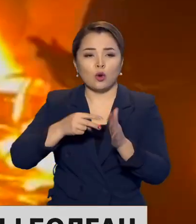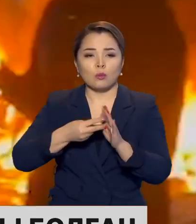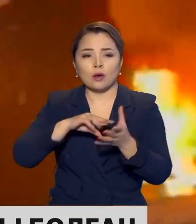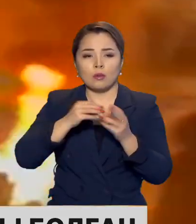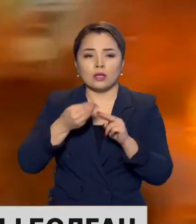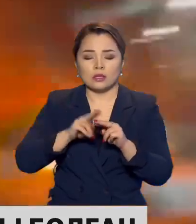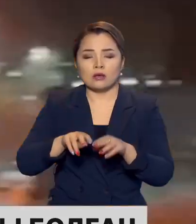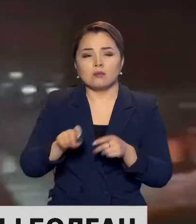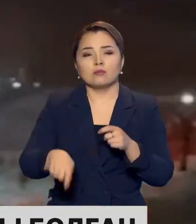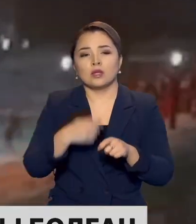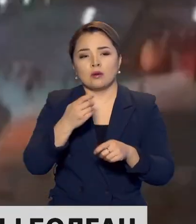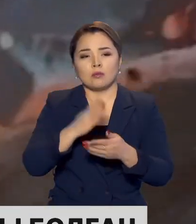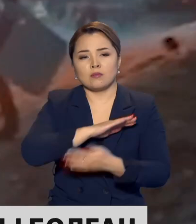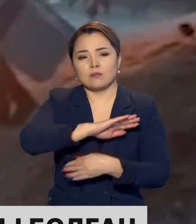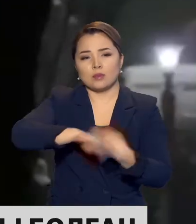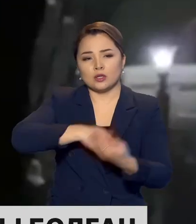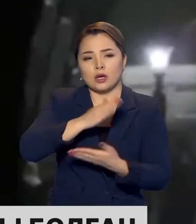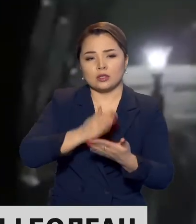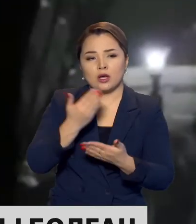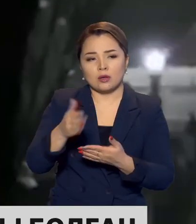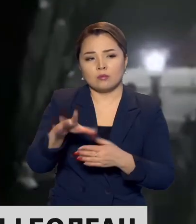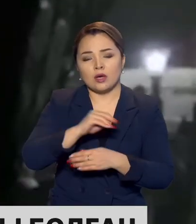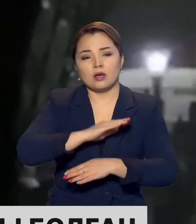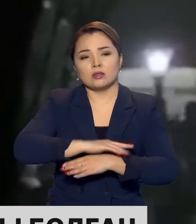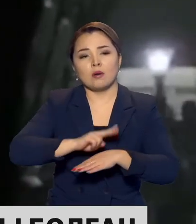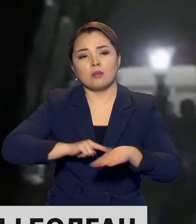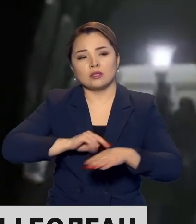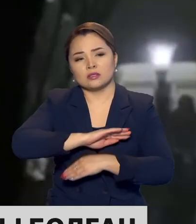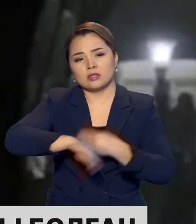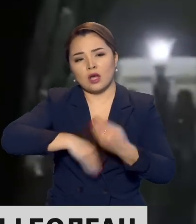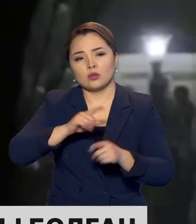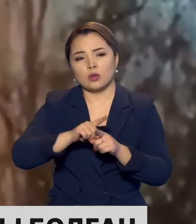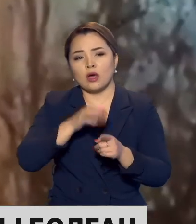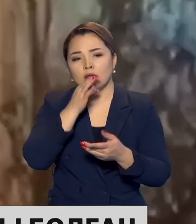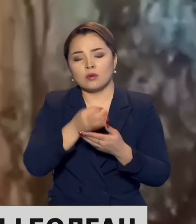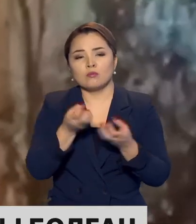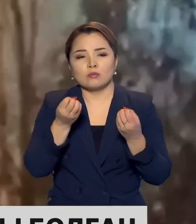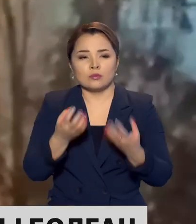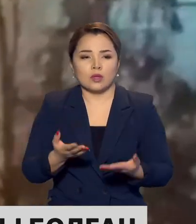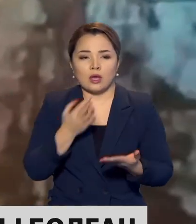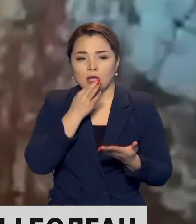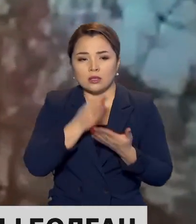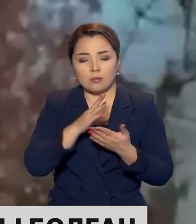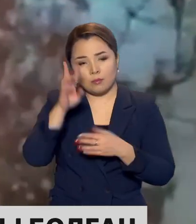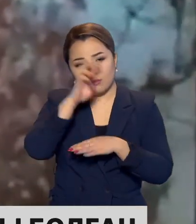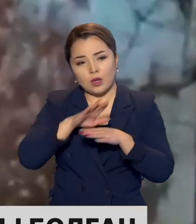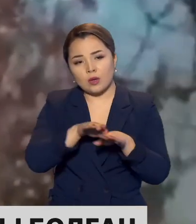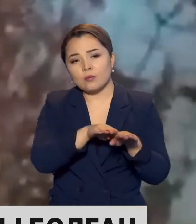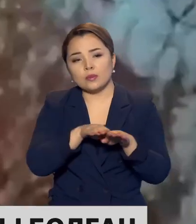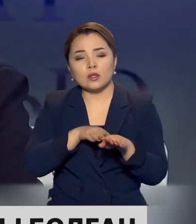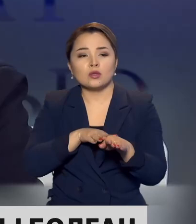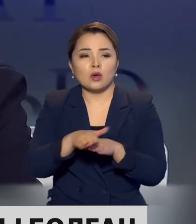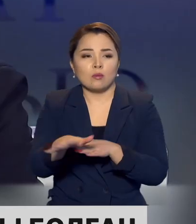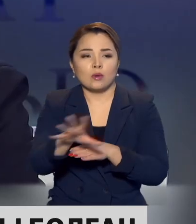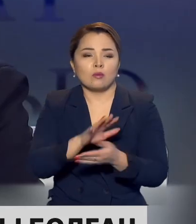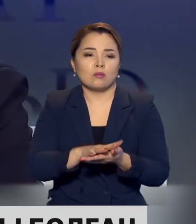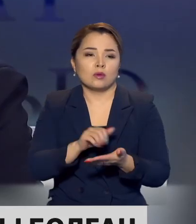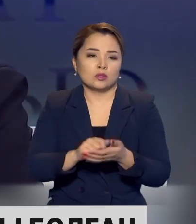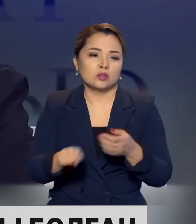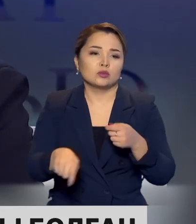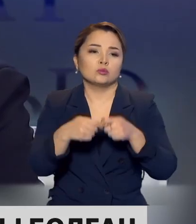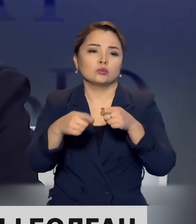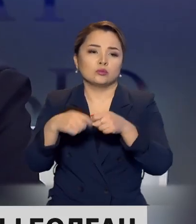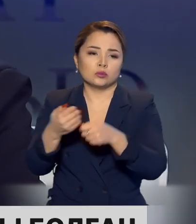Алқымнан алып араңдатқан терроршылардың іс-қимылын жаппай тәртіпсіздік деп атай салу тым жеңіл айып, олар мемлекеттің тұтастығын бұзбақ болды. Бір